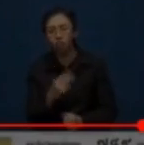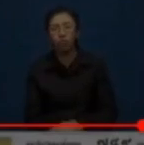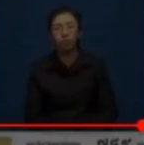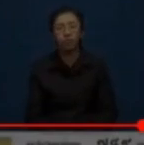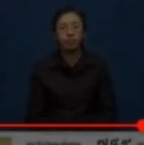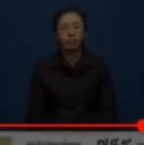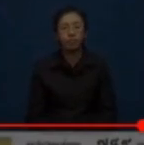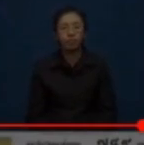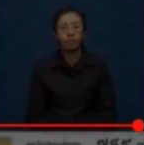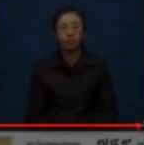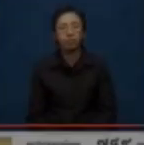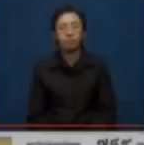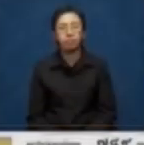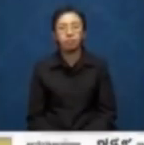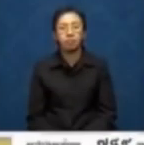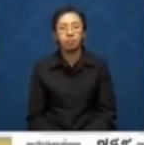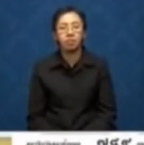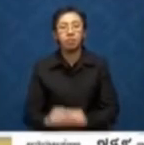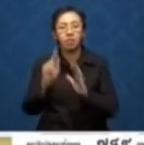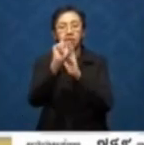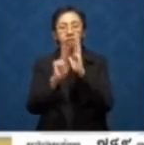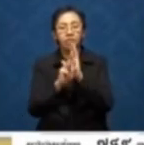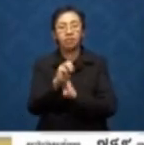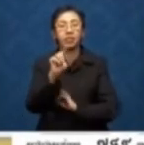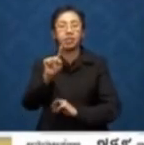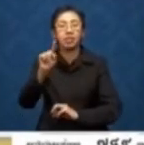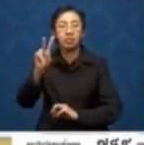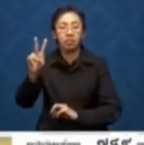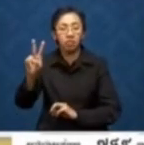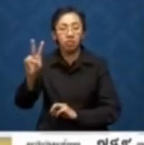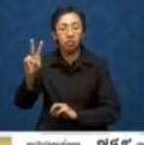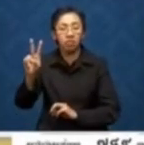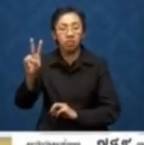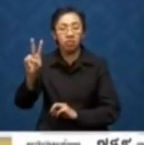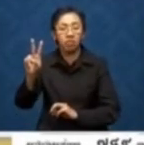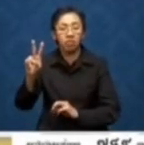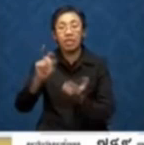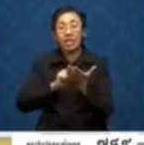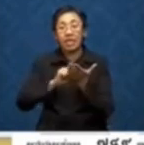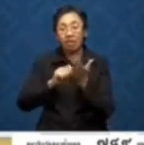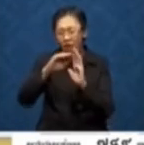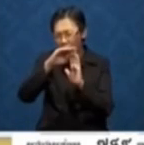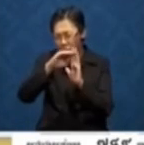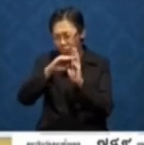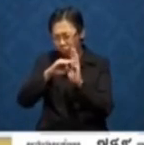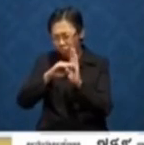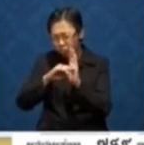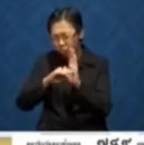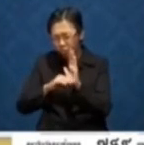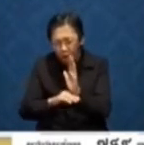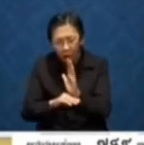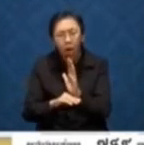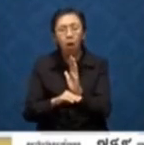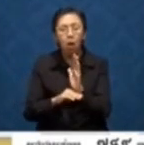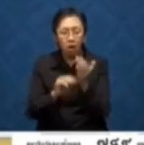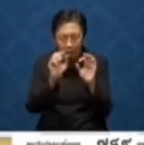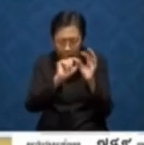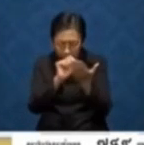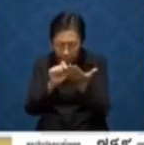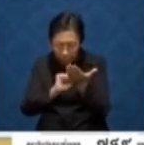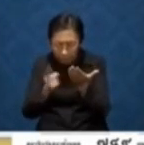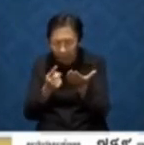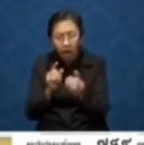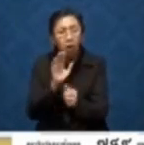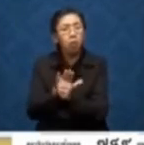ยเฉพาะร่างเสนอกฎหมายมาตรา112ร่างมาจนไม่เหลือความคุ้มครองใดๆเลยและ